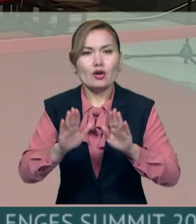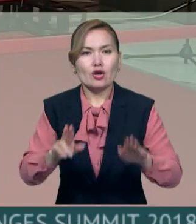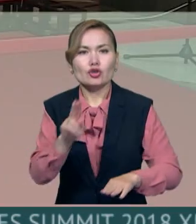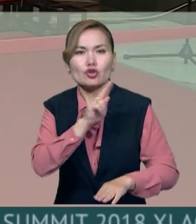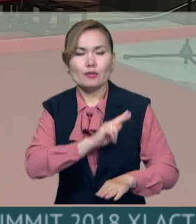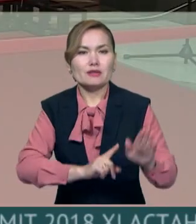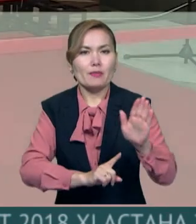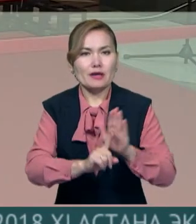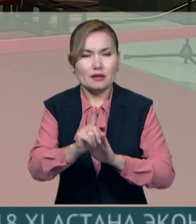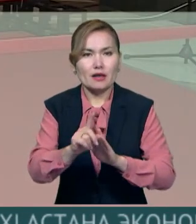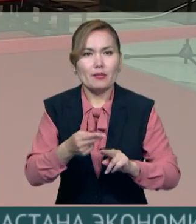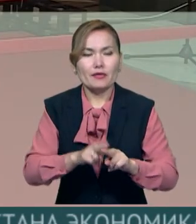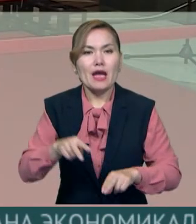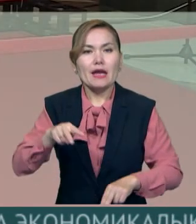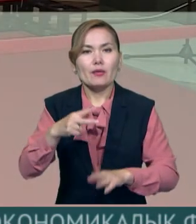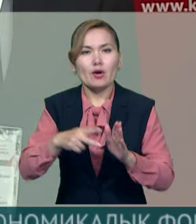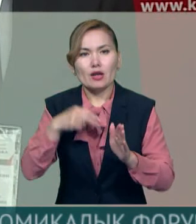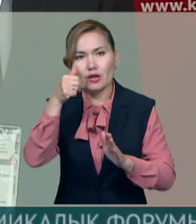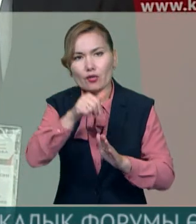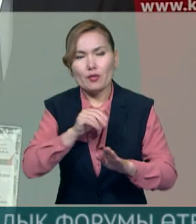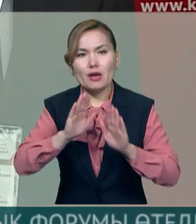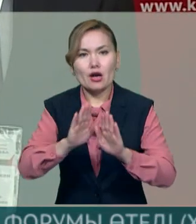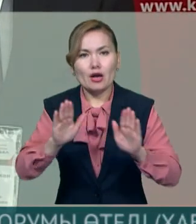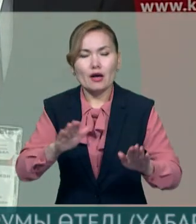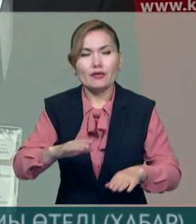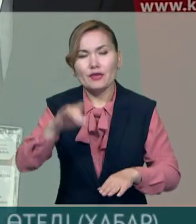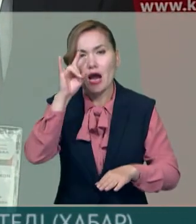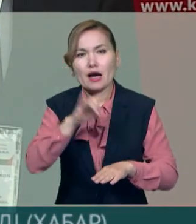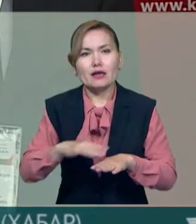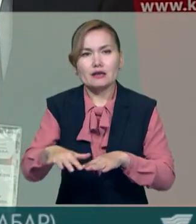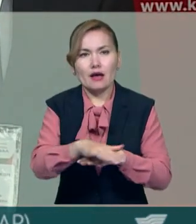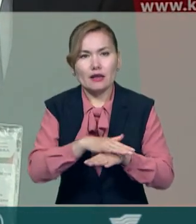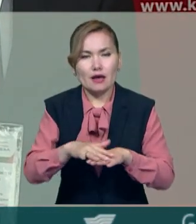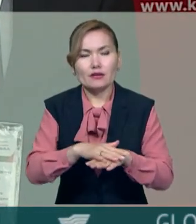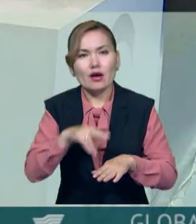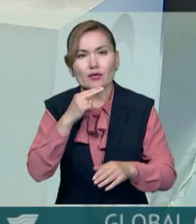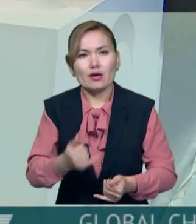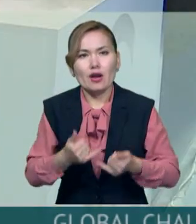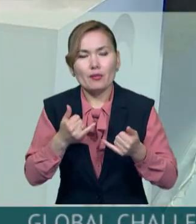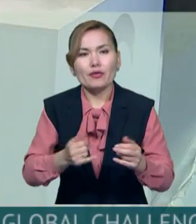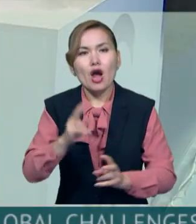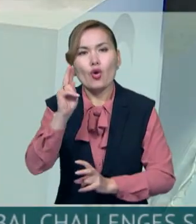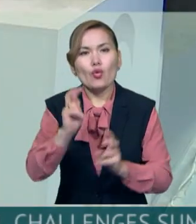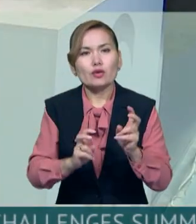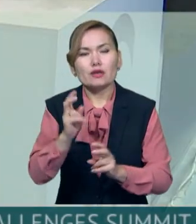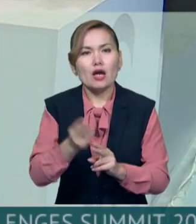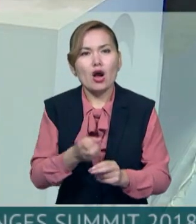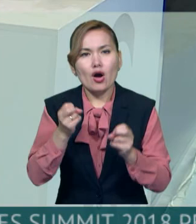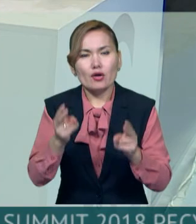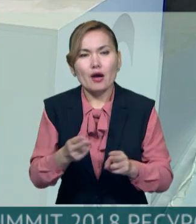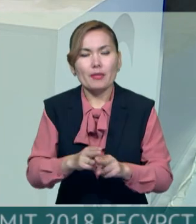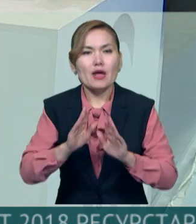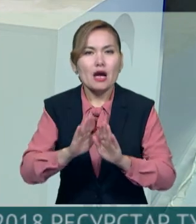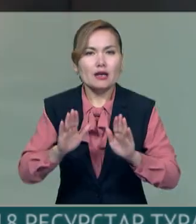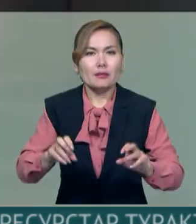жұмысын бастады. Кеош 2018 деп аталған көрмеде жұртшылық назарына өндірістік қауіпсіздікті қамтамасыз ететін жабдықтар